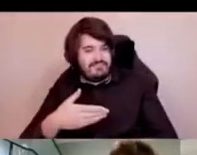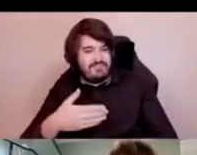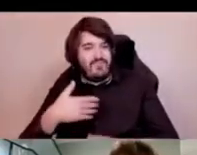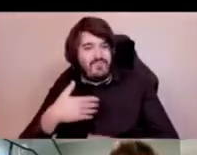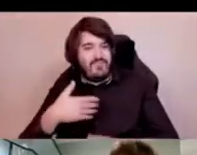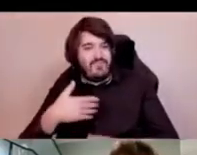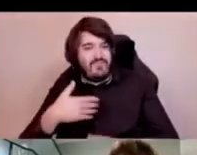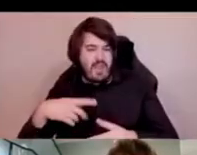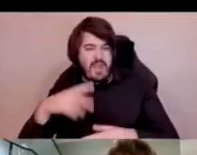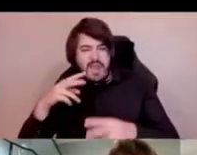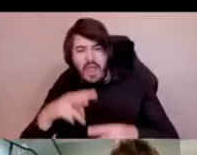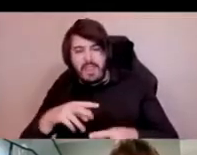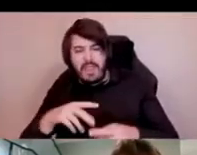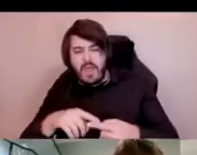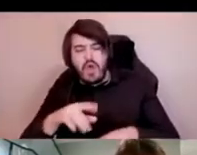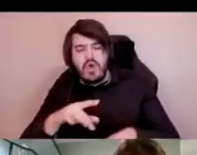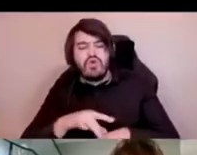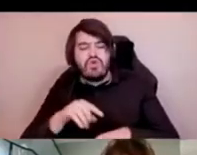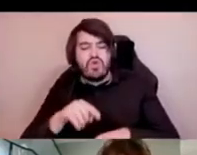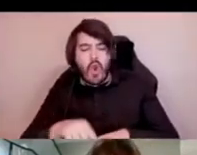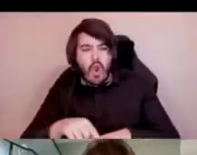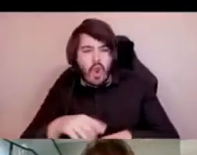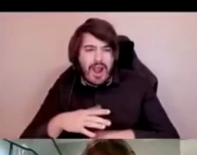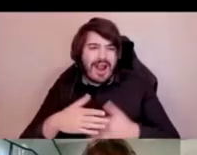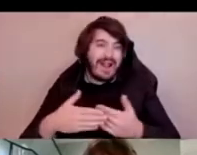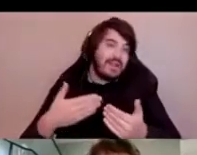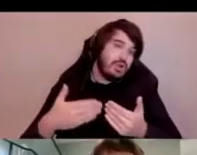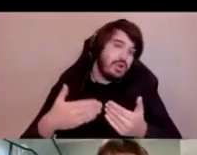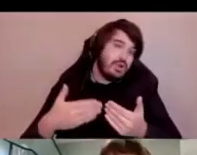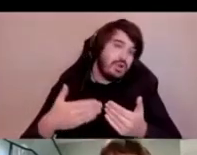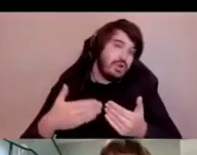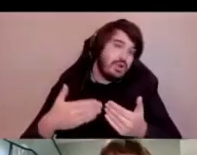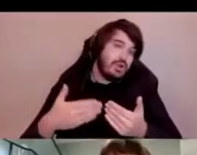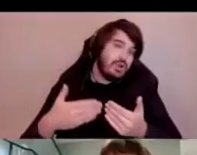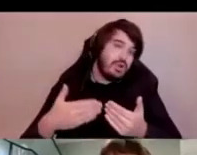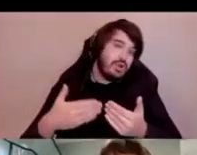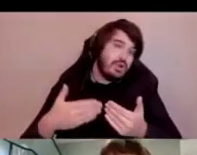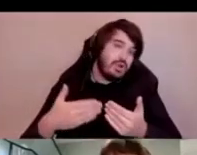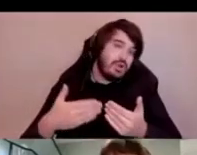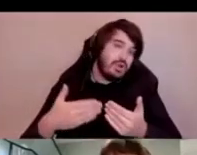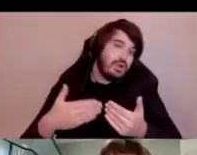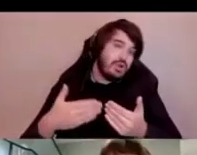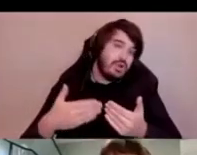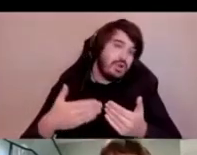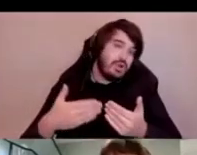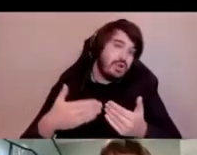regarder, est-ce que le sol est léger ou lourd?